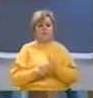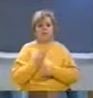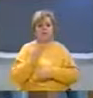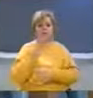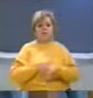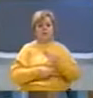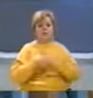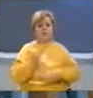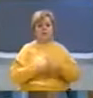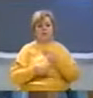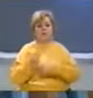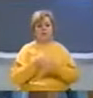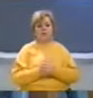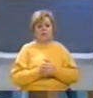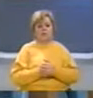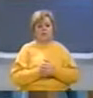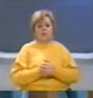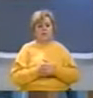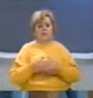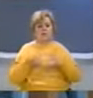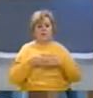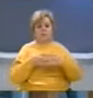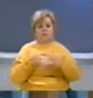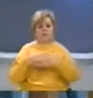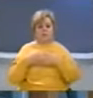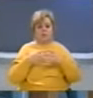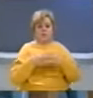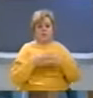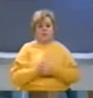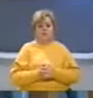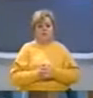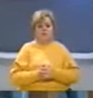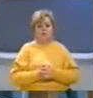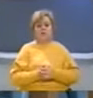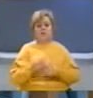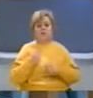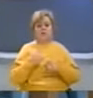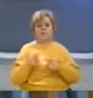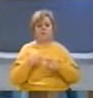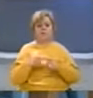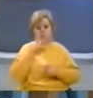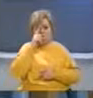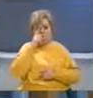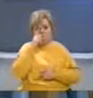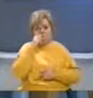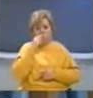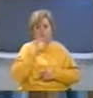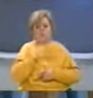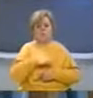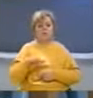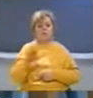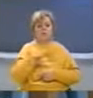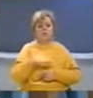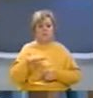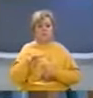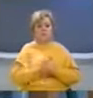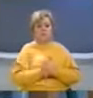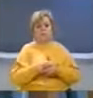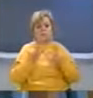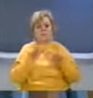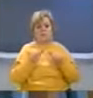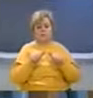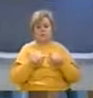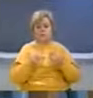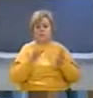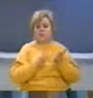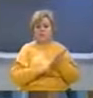ekonomik mbi baza të etnive dhe territoreve të caktuara, sepse këto komuna dhe territore të caktuara do të kenë të